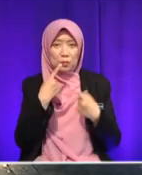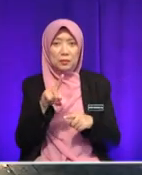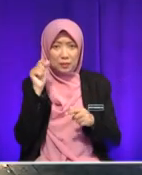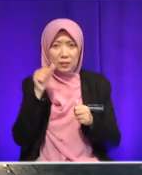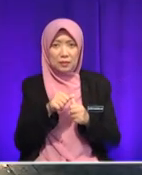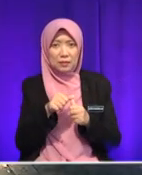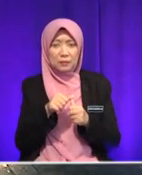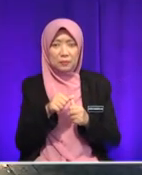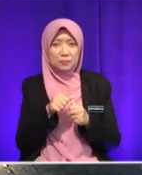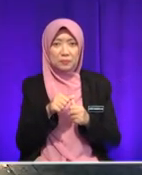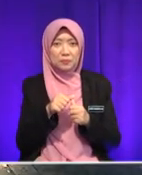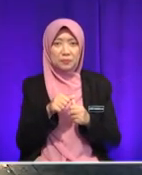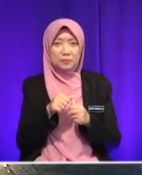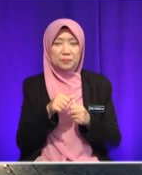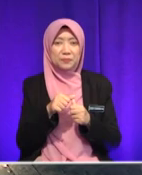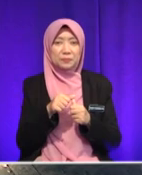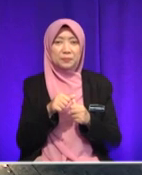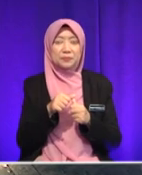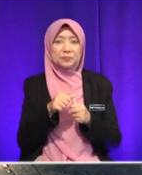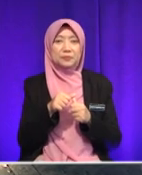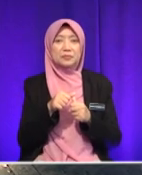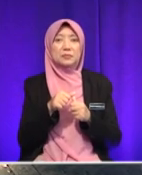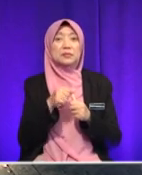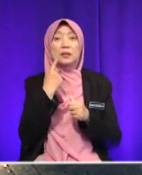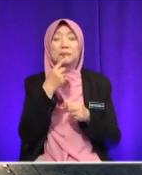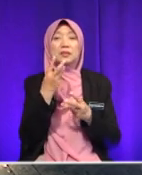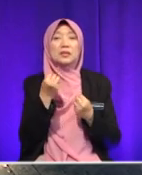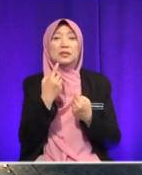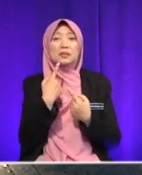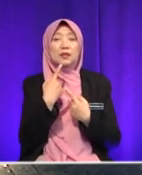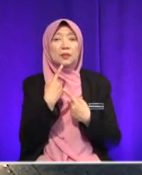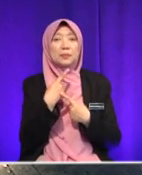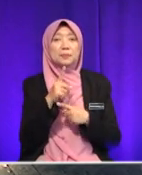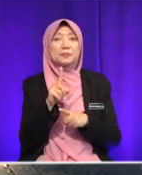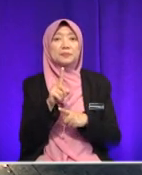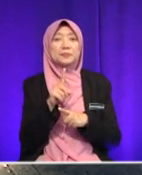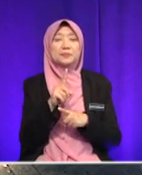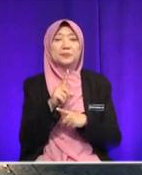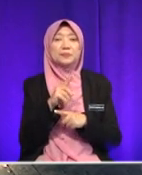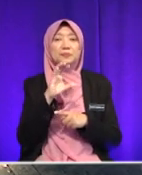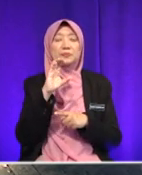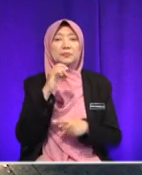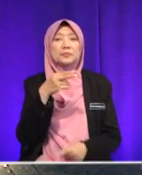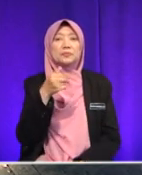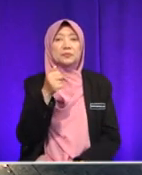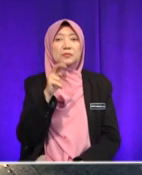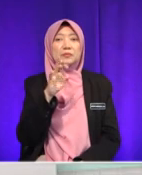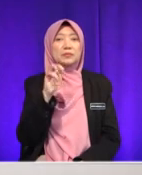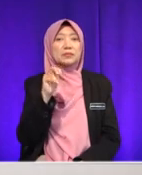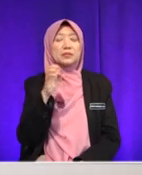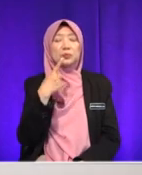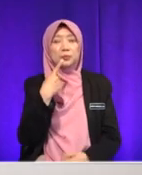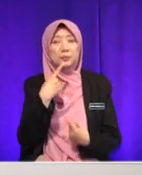di rumah? Baik, siapa yang ingin menjawab soalan? Nak cuba? Charlene, silakan. Silakan.